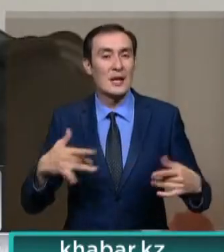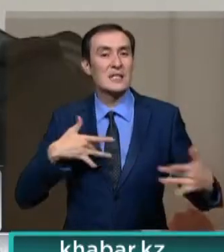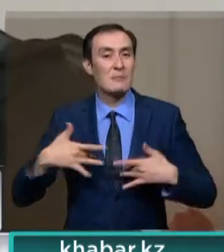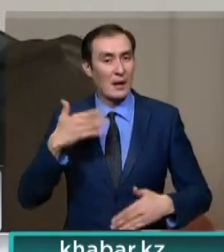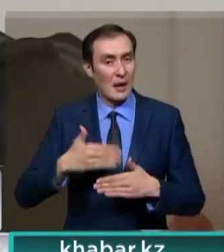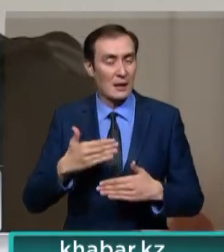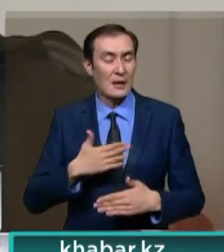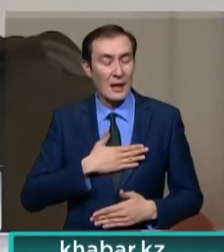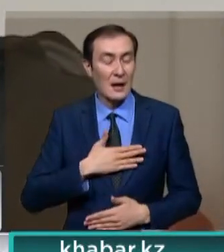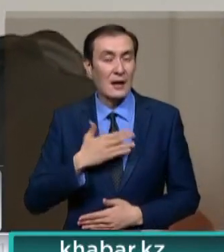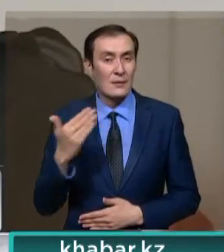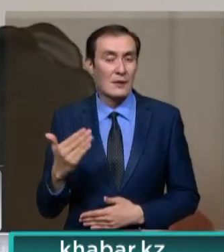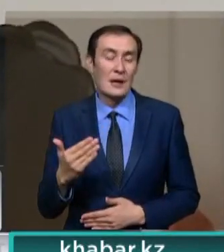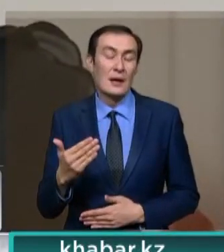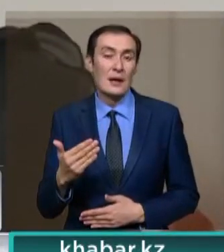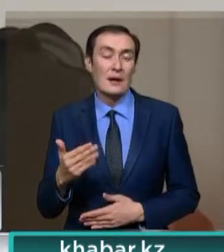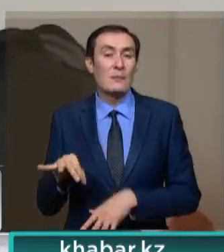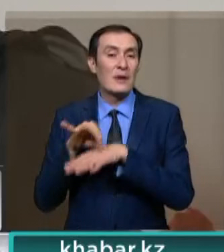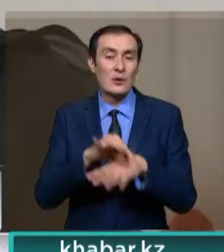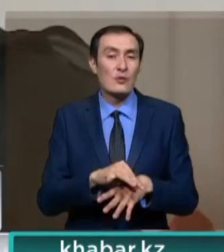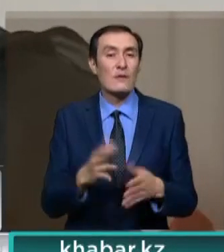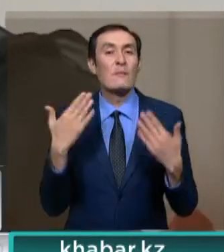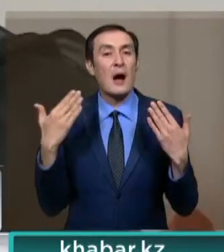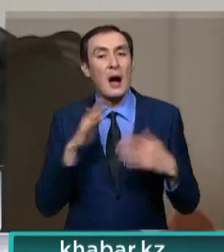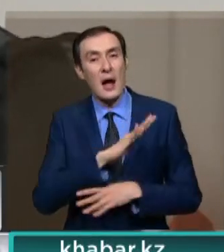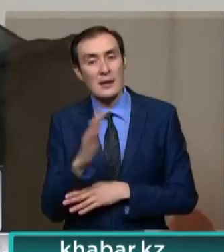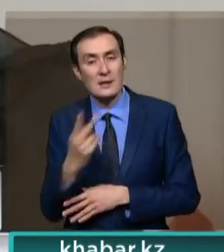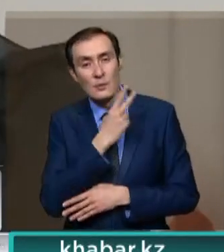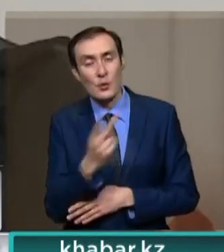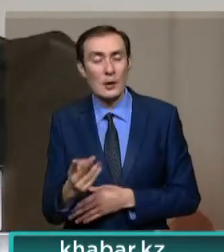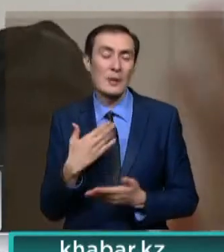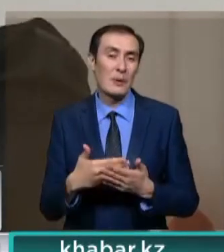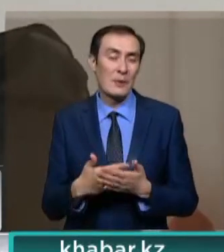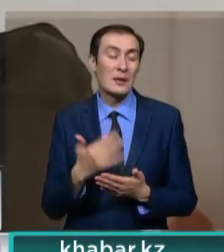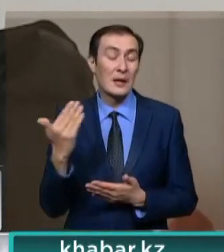Я иду с ними в парк. И вот в парке они